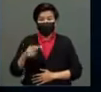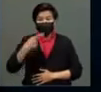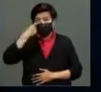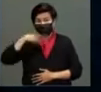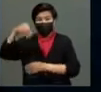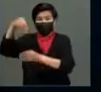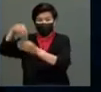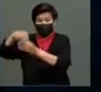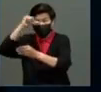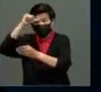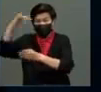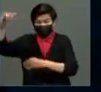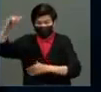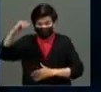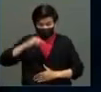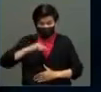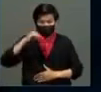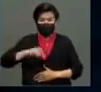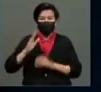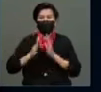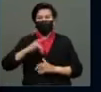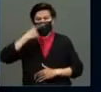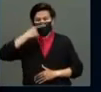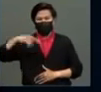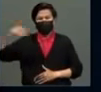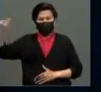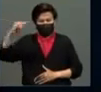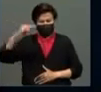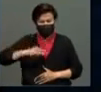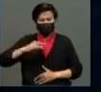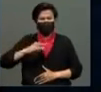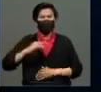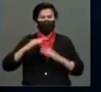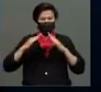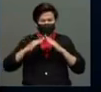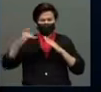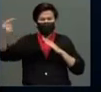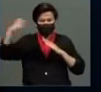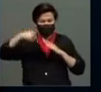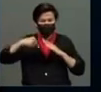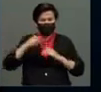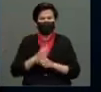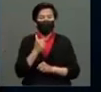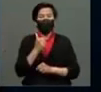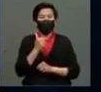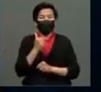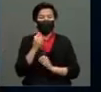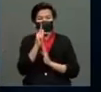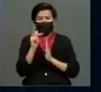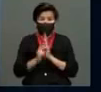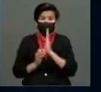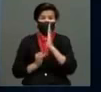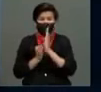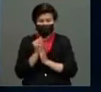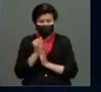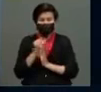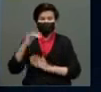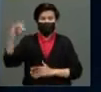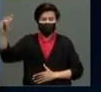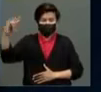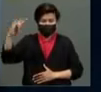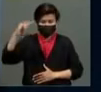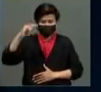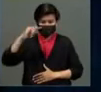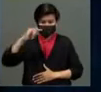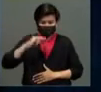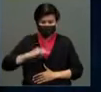ยครับคนไทยมีสิทธิ์ที่จะเข้าประเทศไทยได้โดยที่ครบถ้วนกันทุกคนนะครับแต่เรา